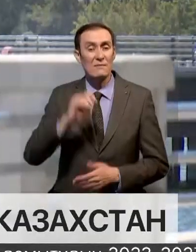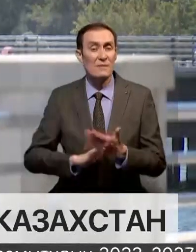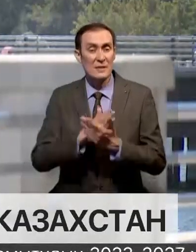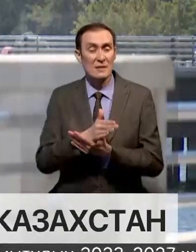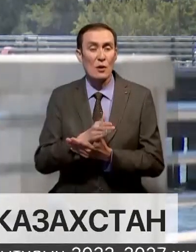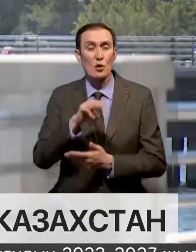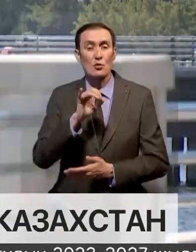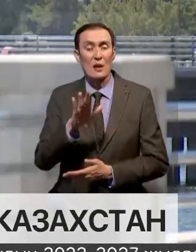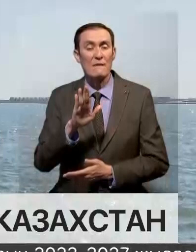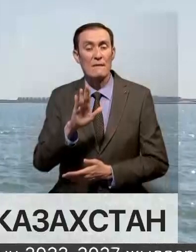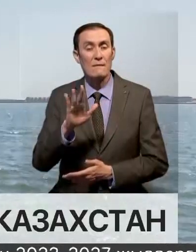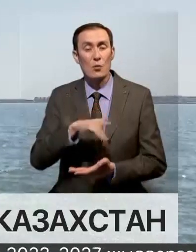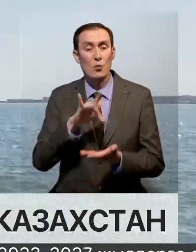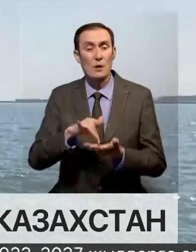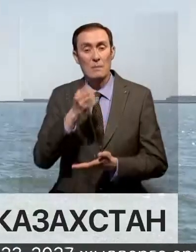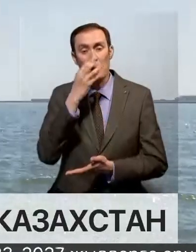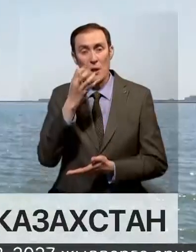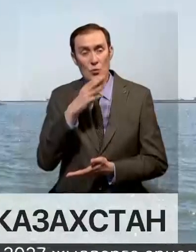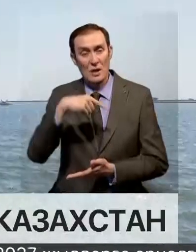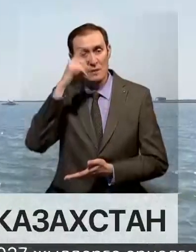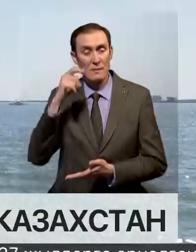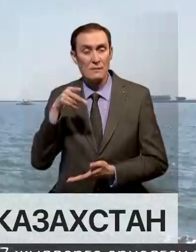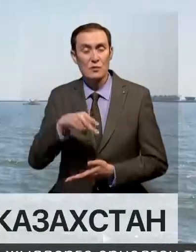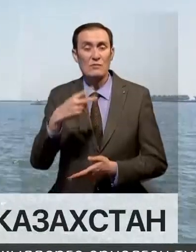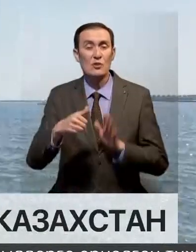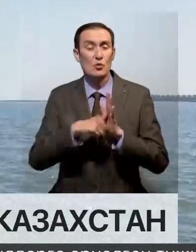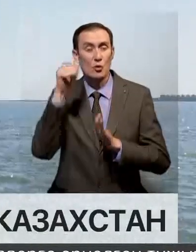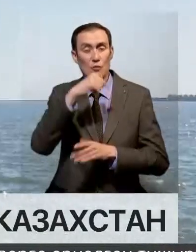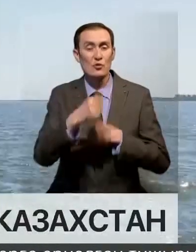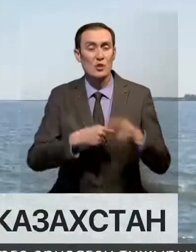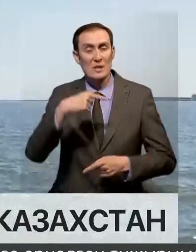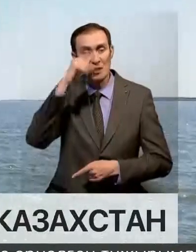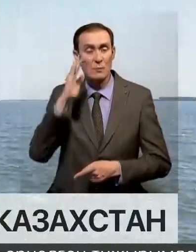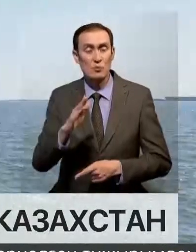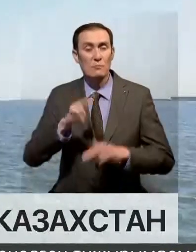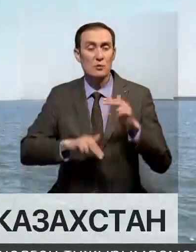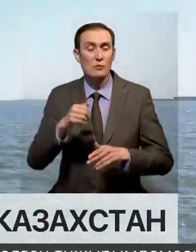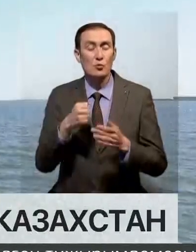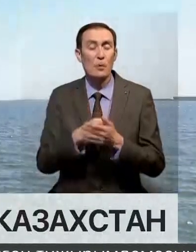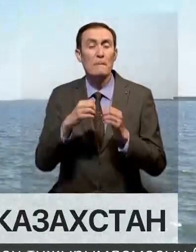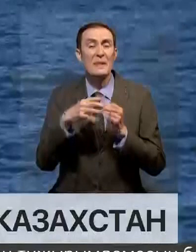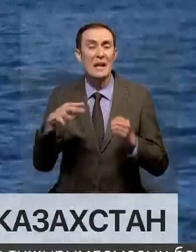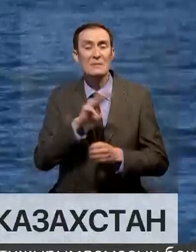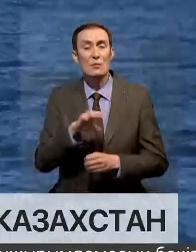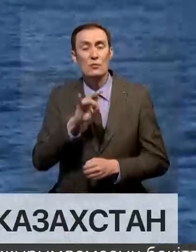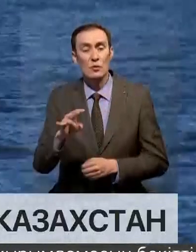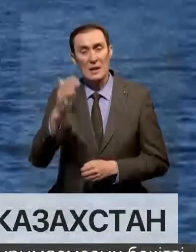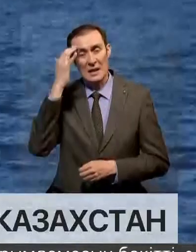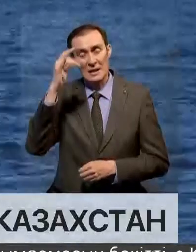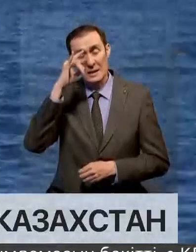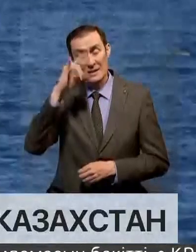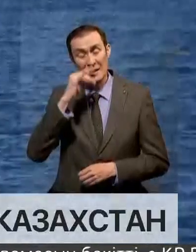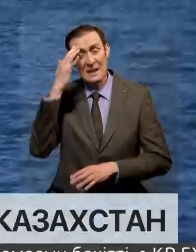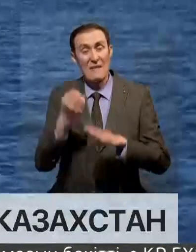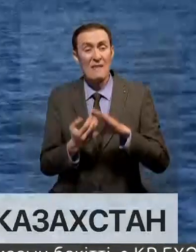Токаева в Баку. Известно, что уже к 2026-му через территорию Азербайджана проведут до 15 миллионов тонн казахстанской